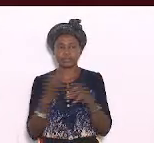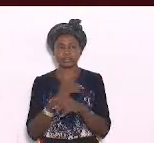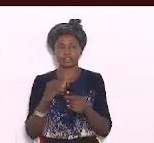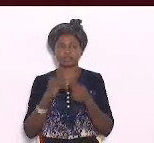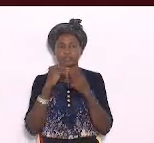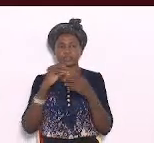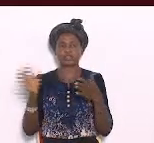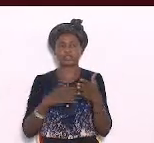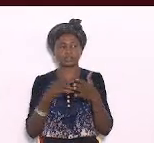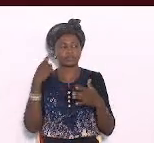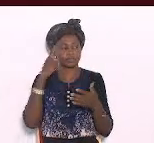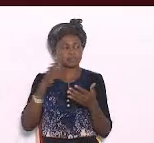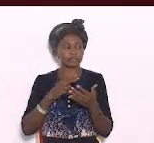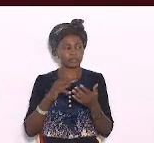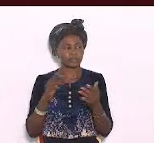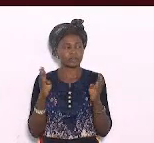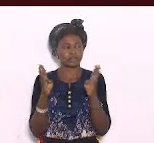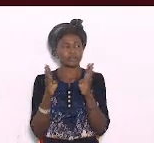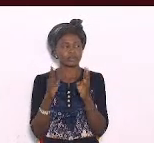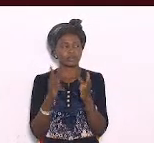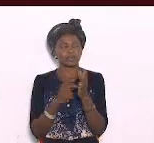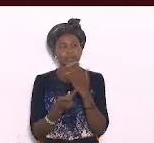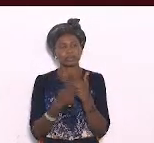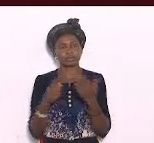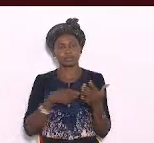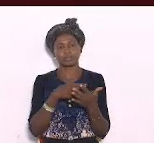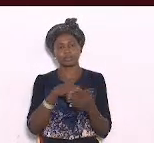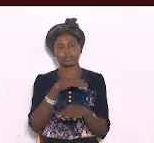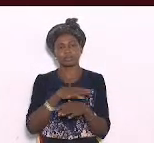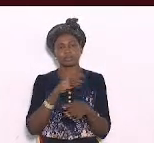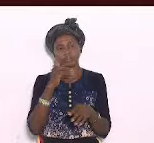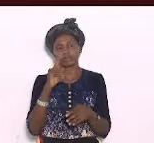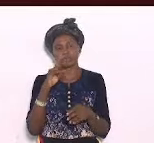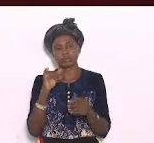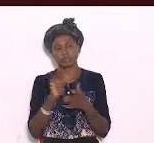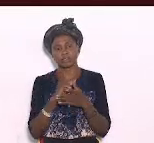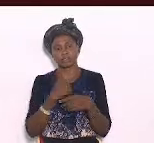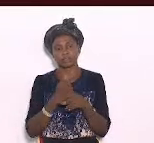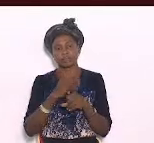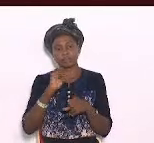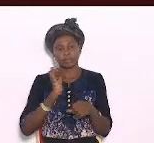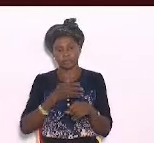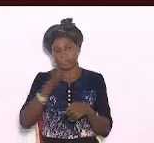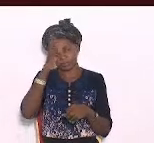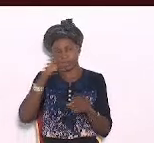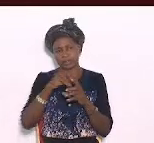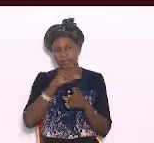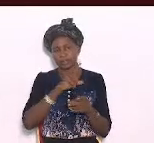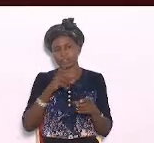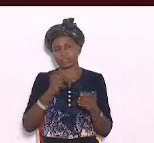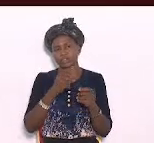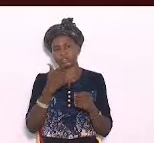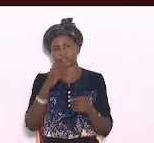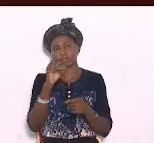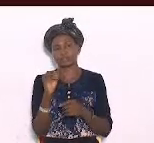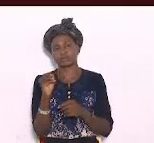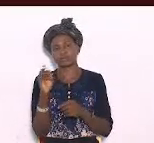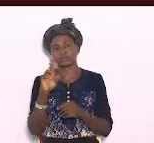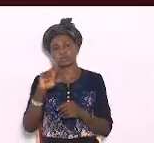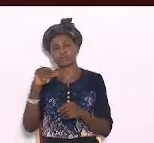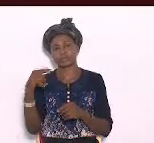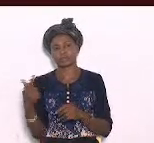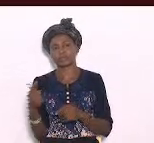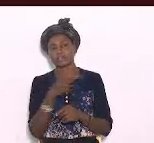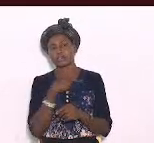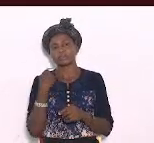alléluia de prendre le cantique spécial que notre père dans dans